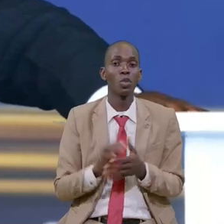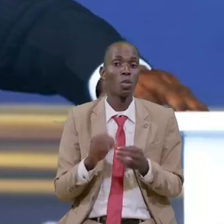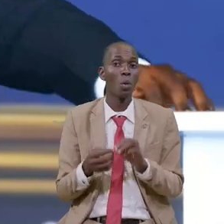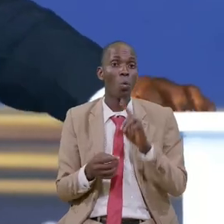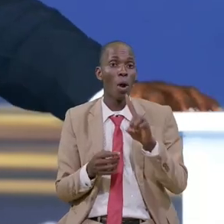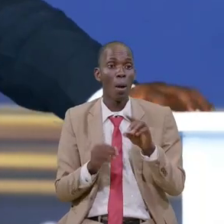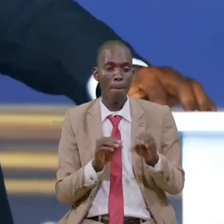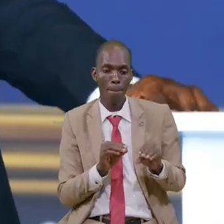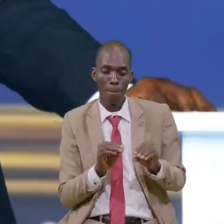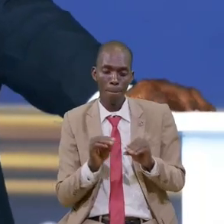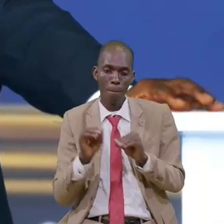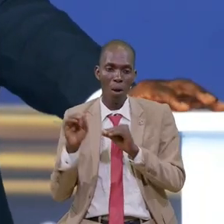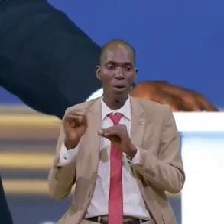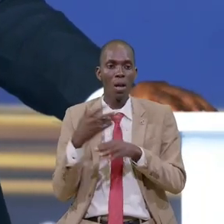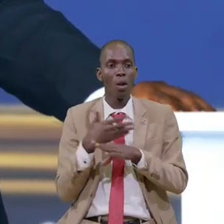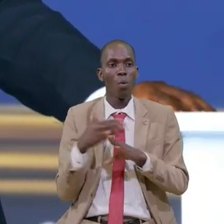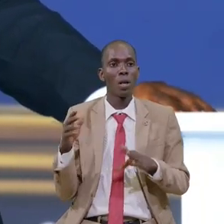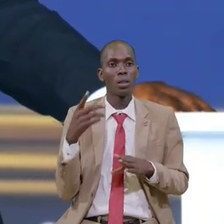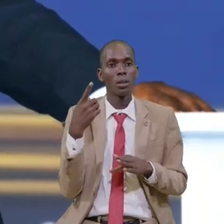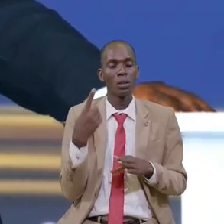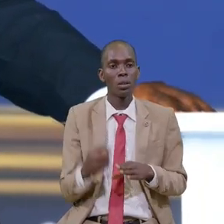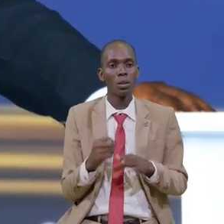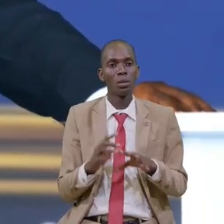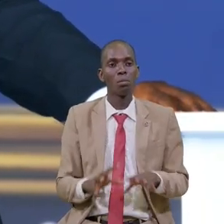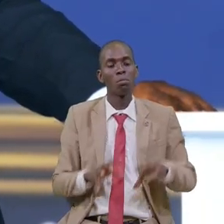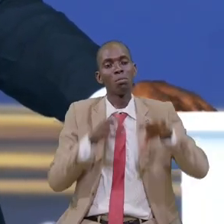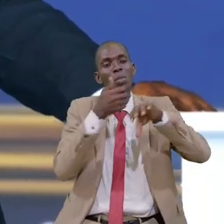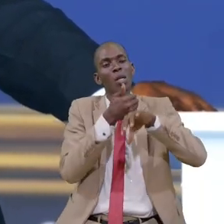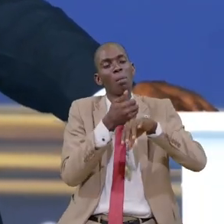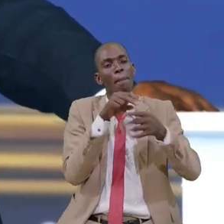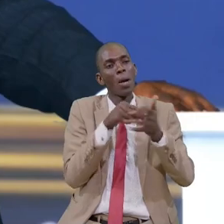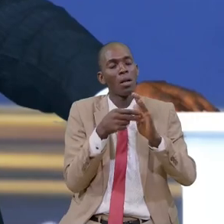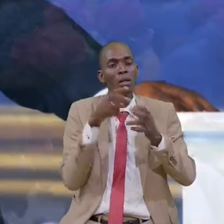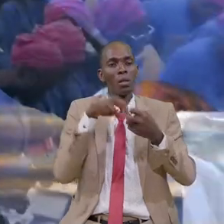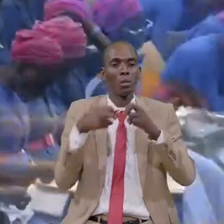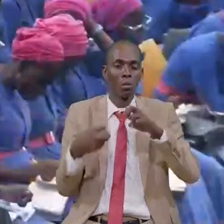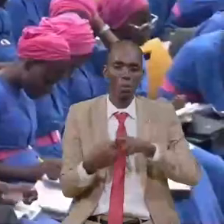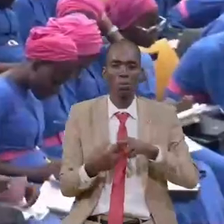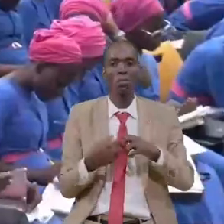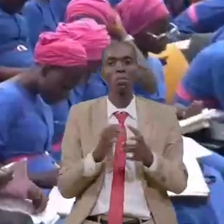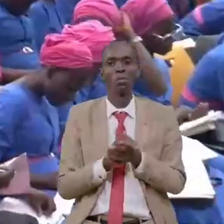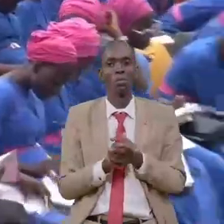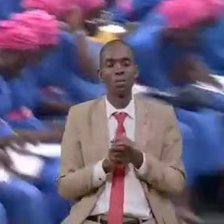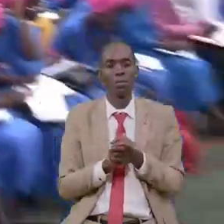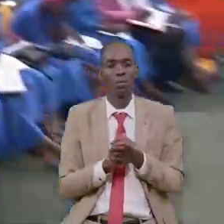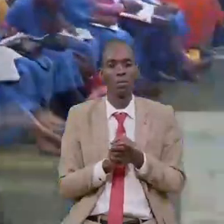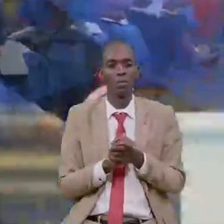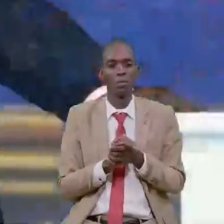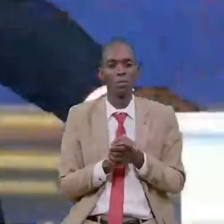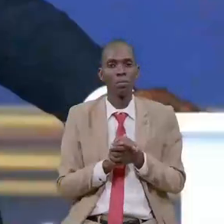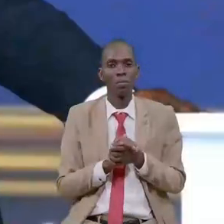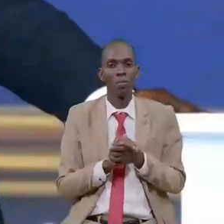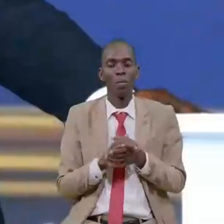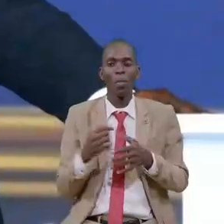Déplacer la montagne par la... Dites-moi par quoi? Dites-moi à haute voix.